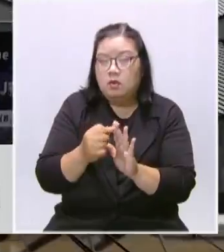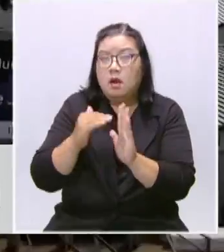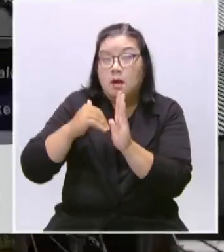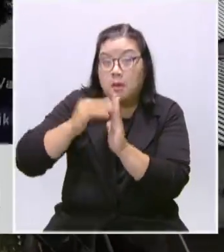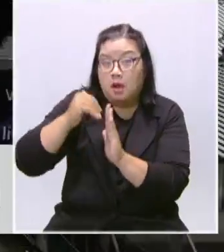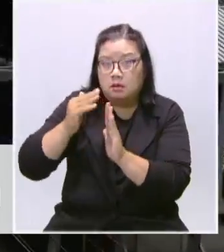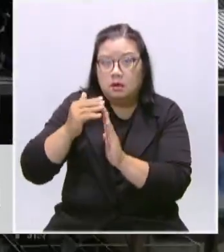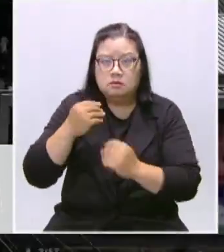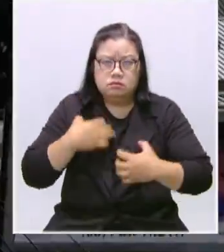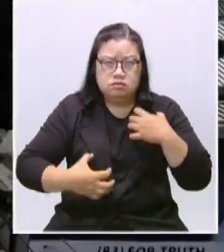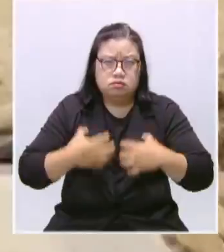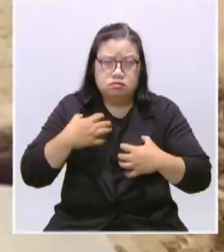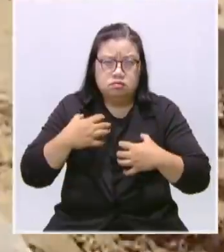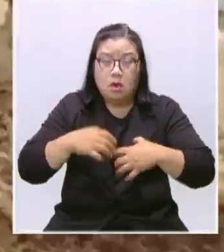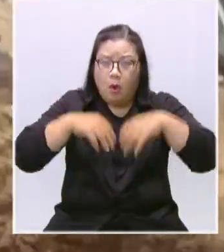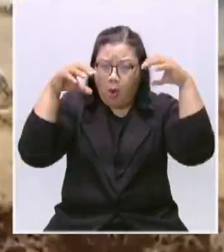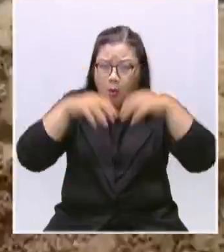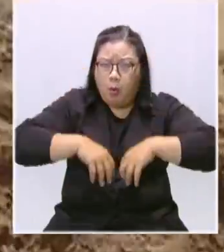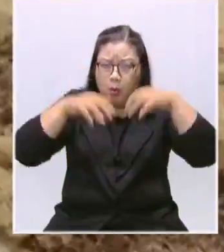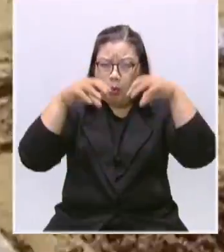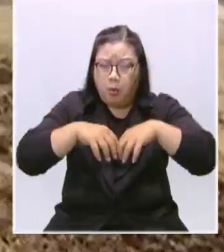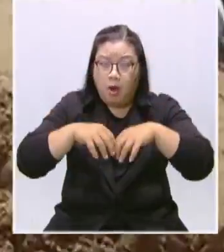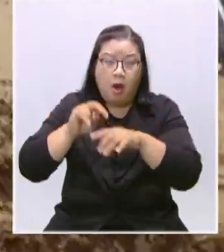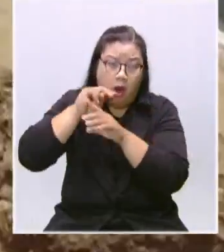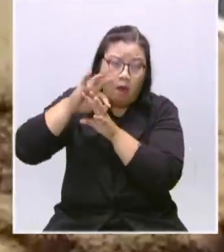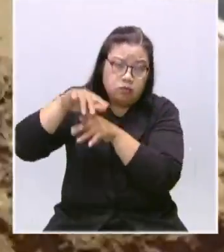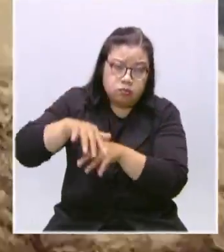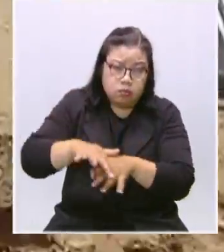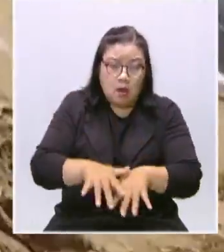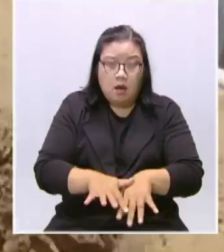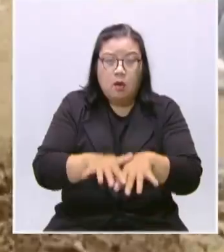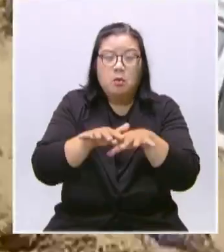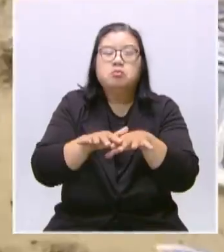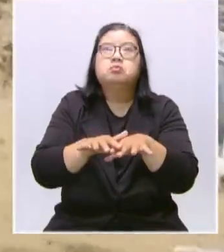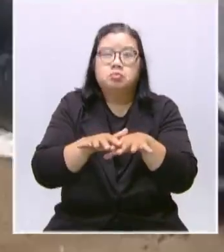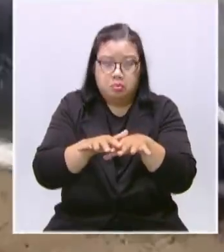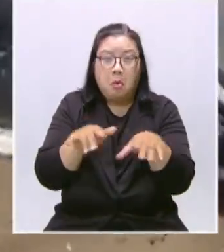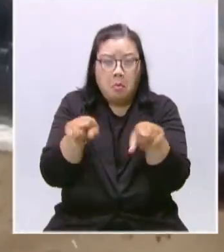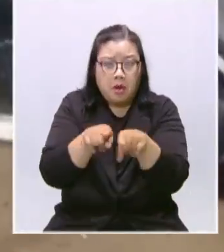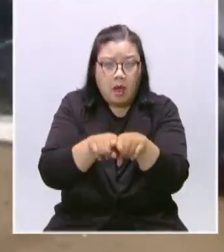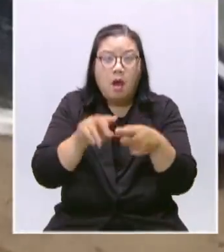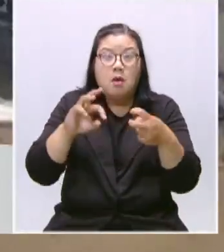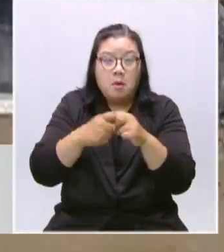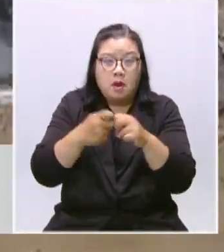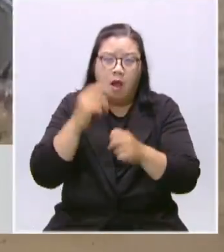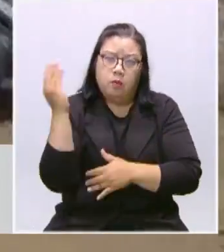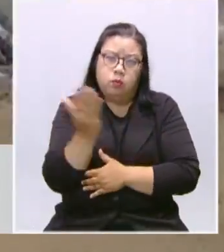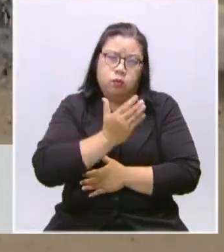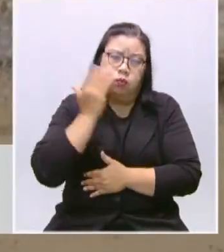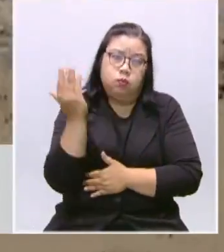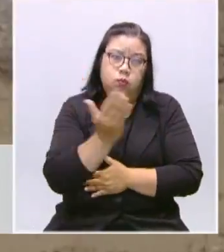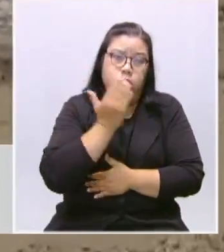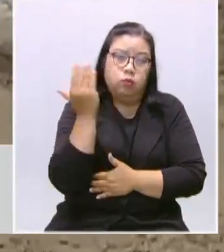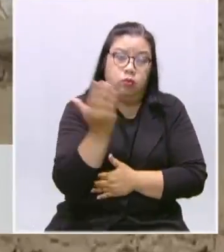รบคามเรือดร้อนจากฝนตกหนักและน้ำท่วมซึ่งมีสาเหตุมาจากภายุไคโลนกำลงแรงยาคู่พัทธลม